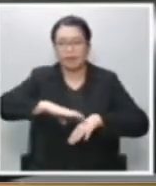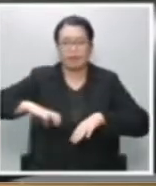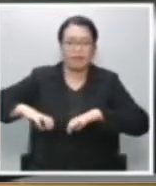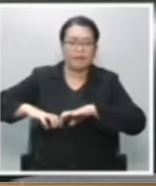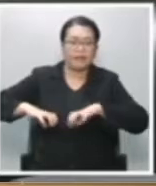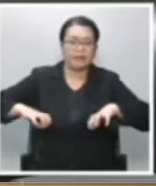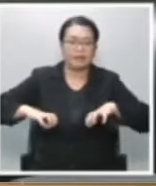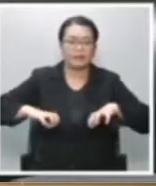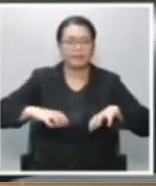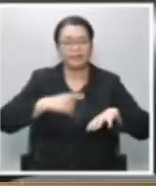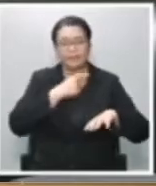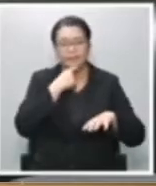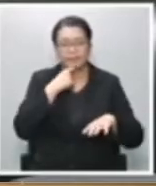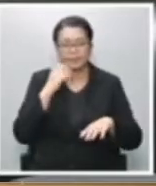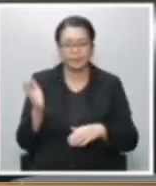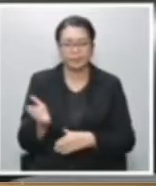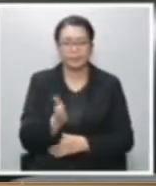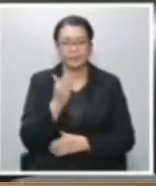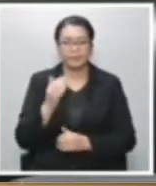นะครับขอภาพต่อไปครับ